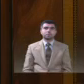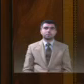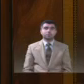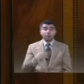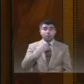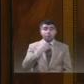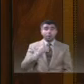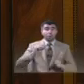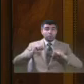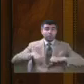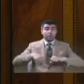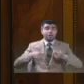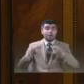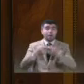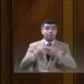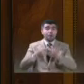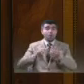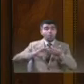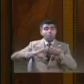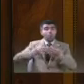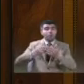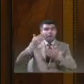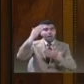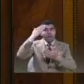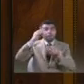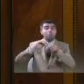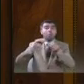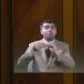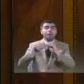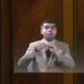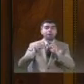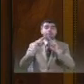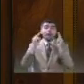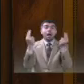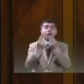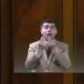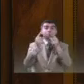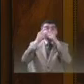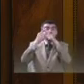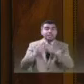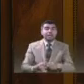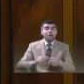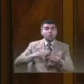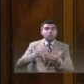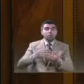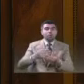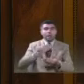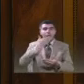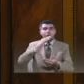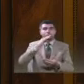بالرغم من هشاشة الوضع الاقتصادي العالمي، فإن الحكومة حققت